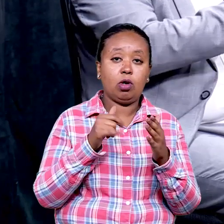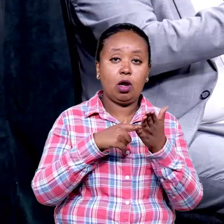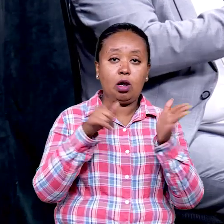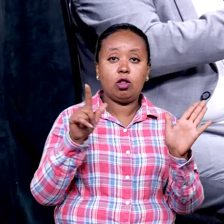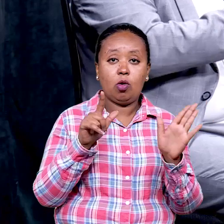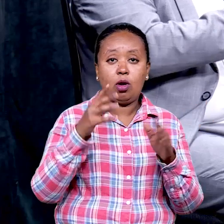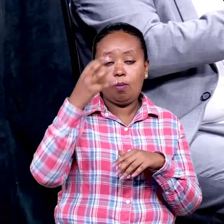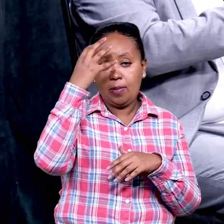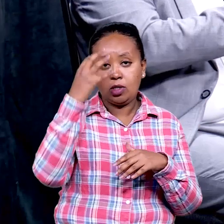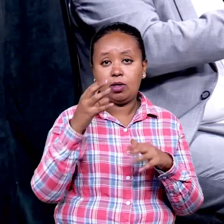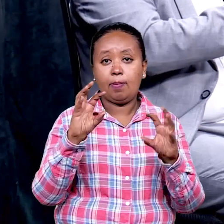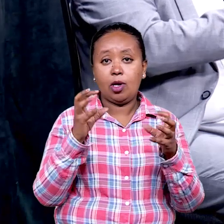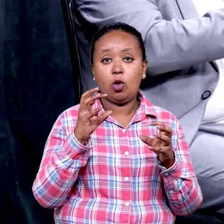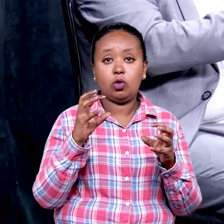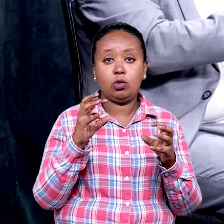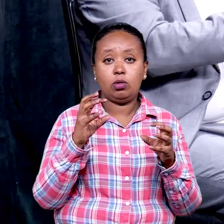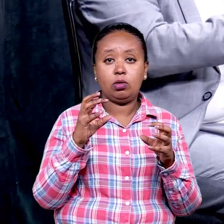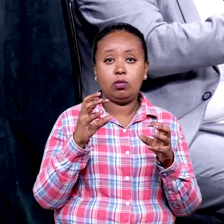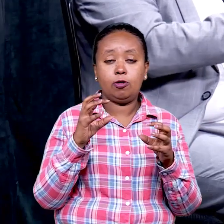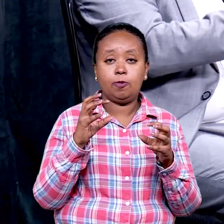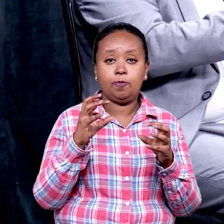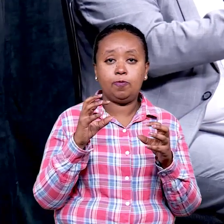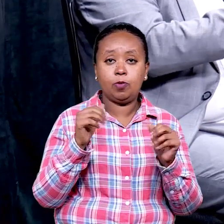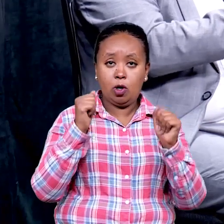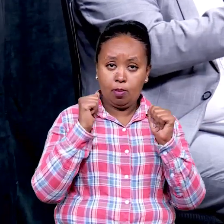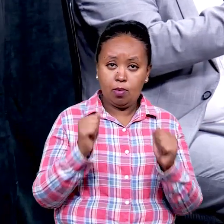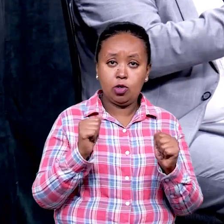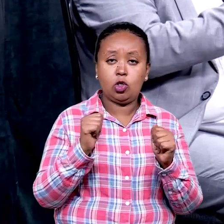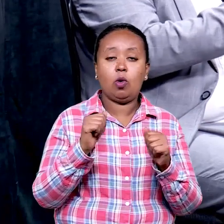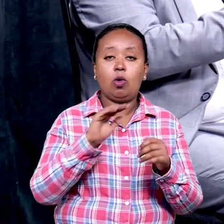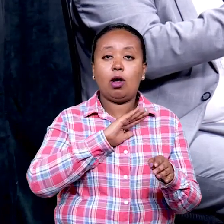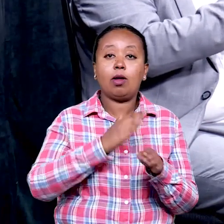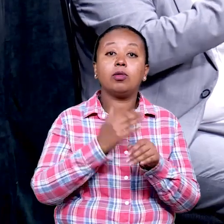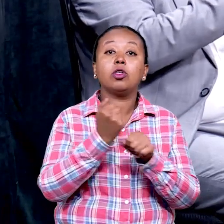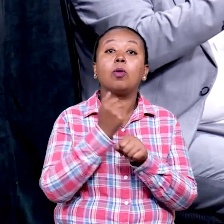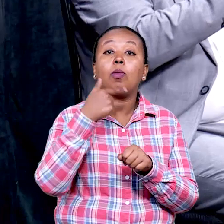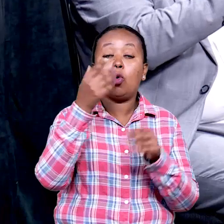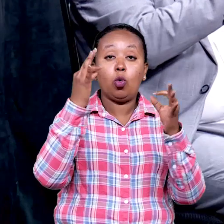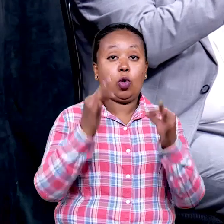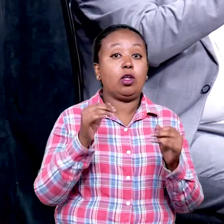የመንግስት ሚዲያዎችም በሚችሉት ስፔስ ሰርተዋል ብሎ ሊወሰድ ይችላል። ነገር ግን